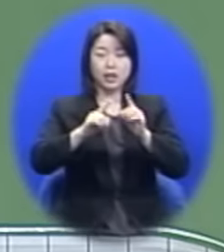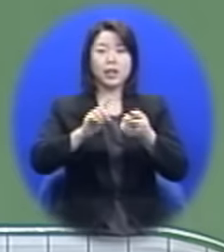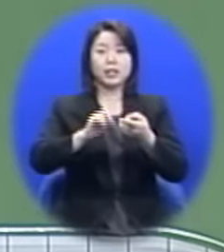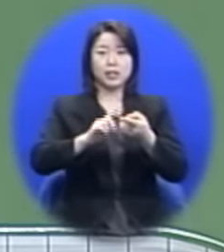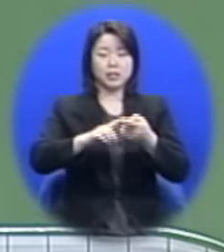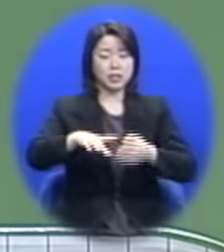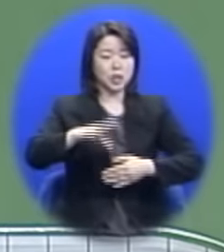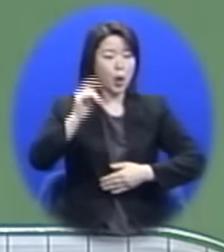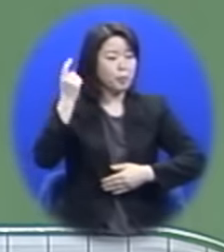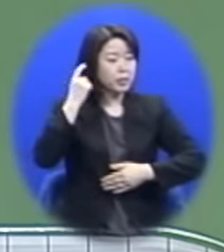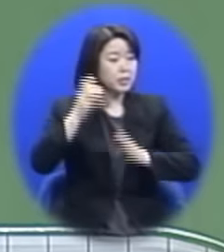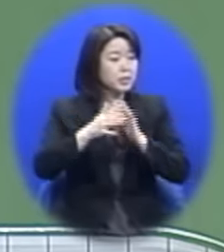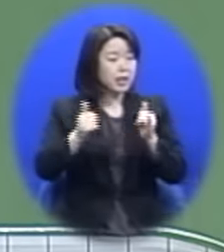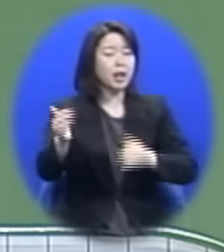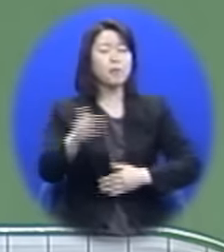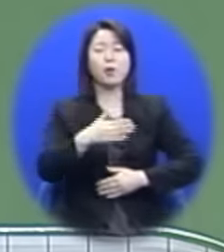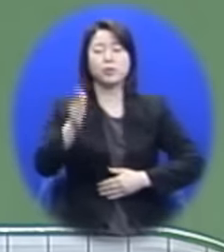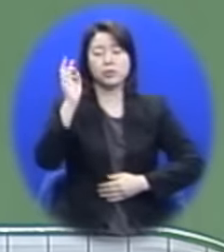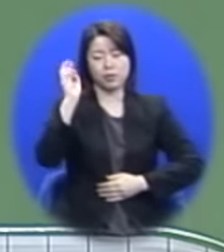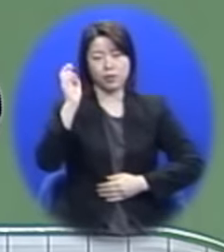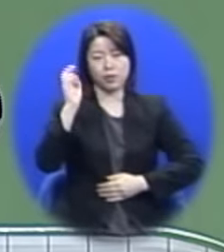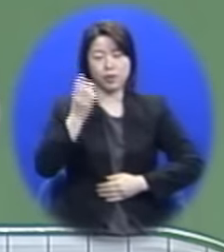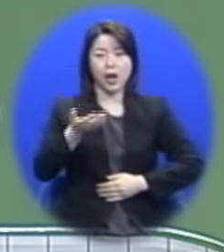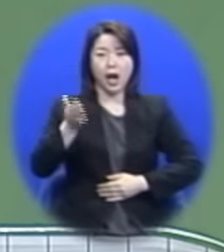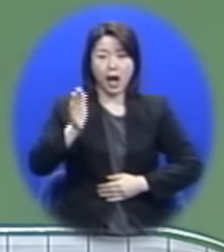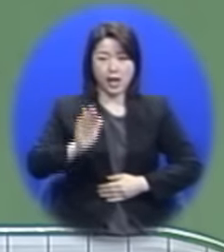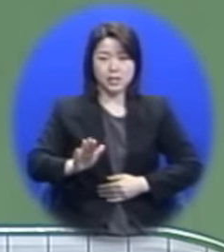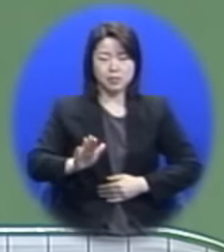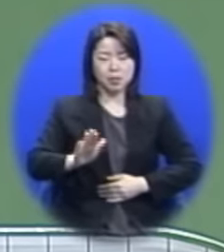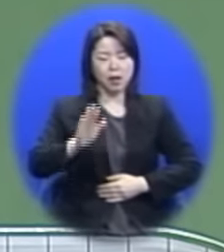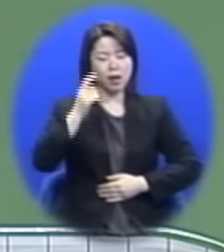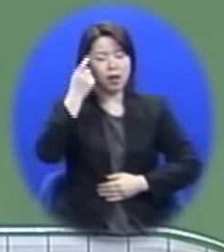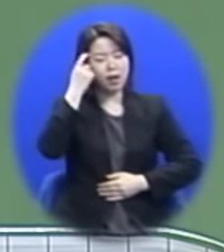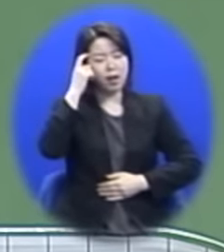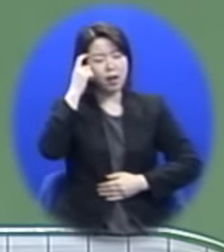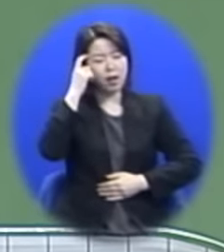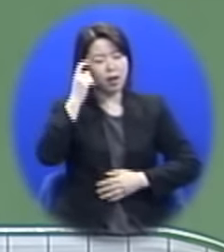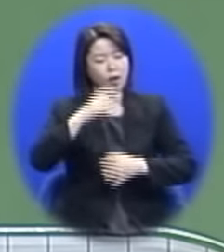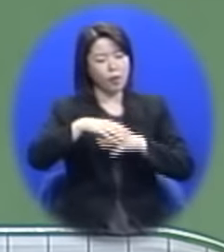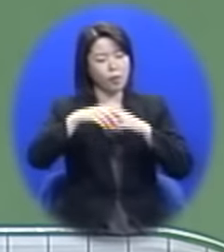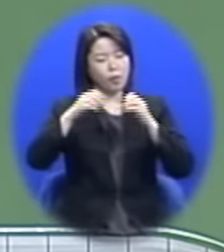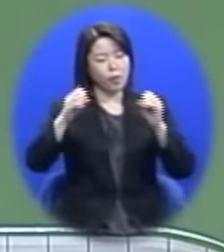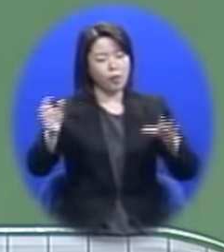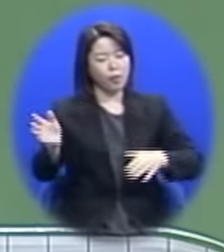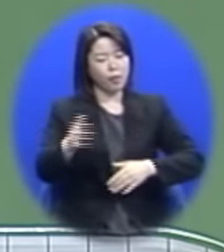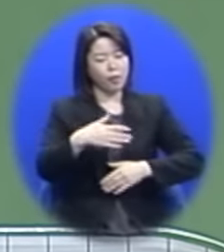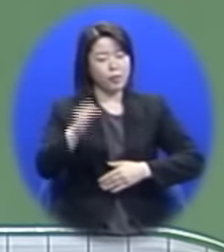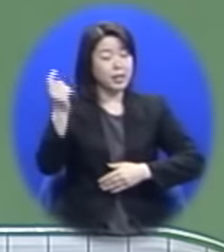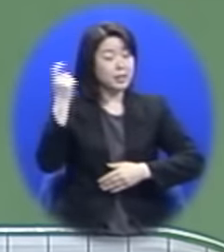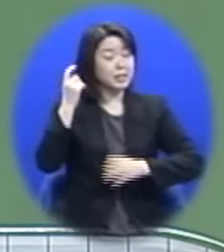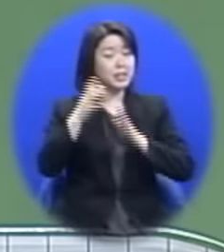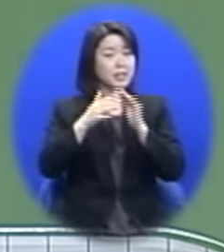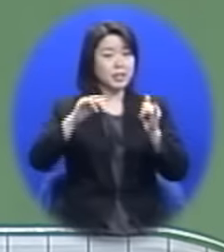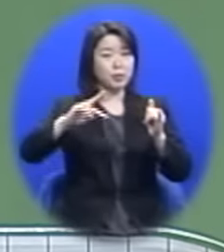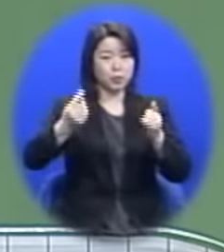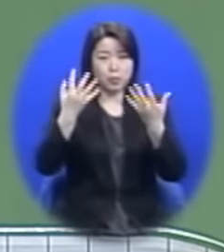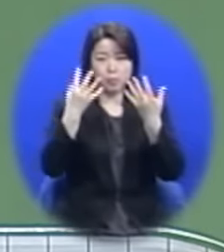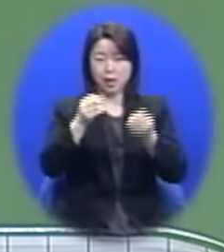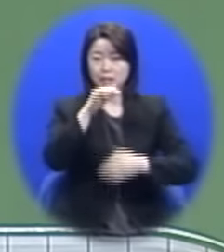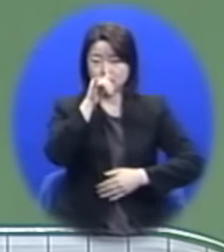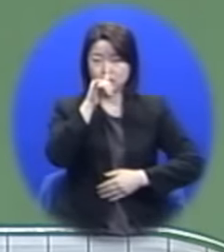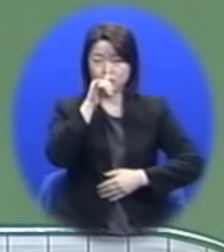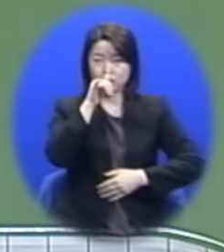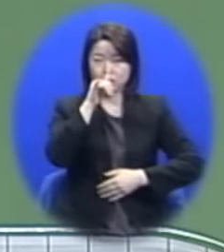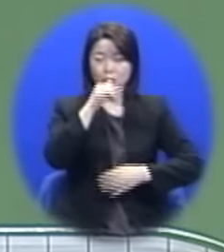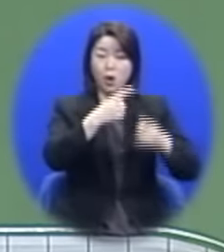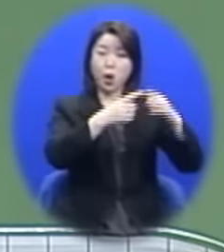분은 없으시겠지만, 그러나 왠지 공허하게 들리는 분들도 꽤 많으실 겁니다.